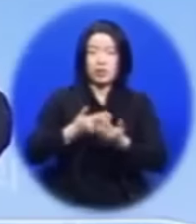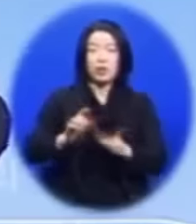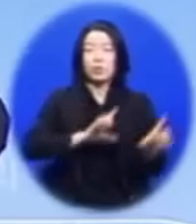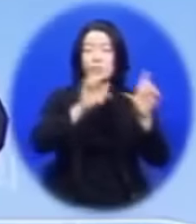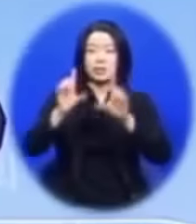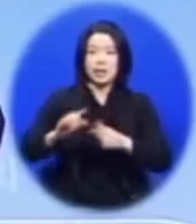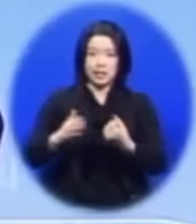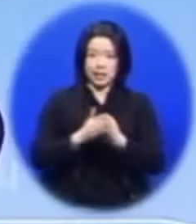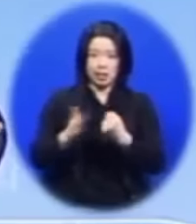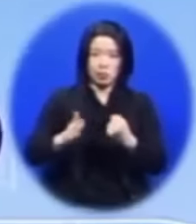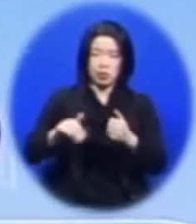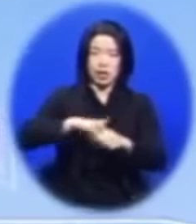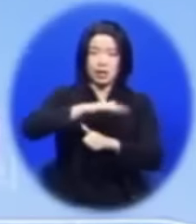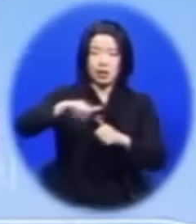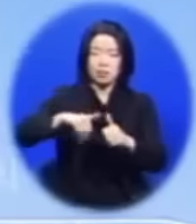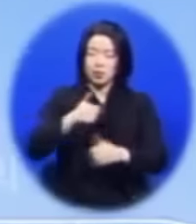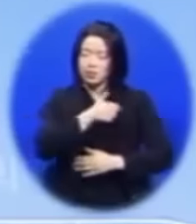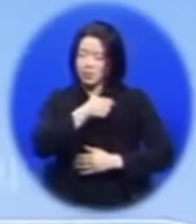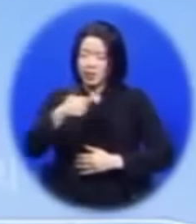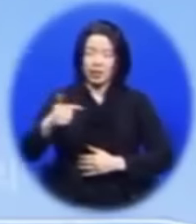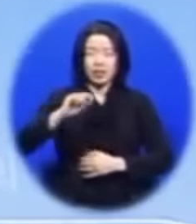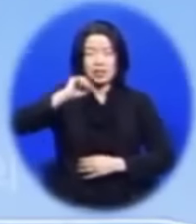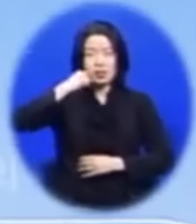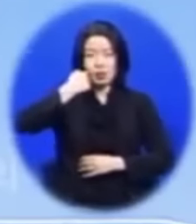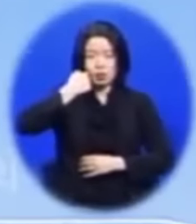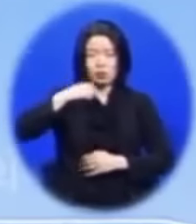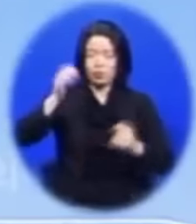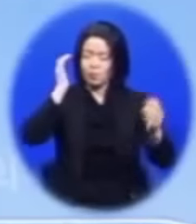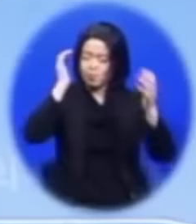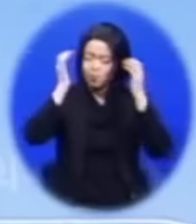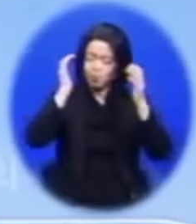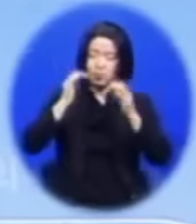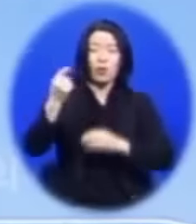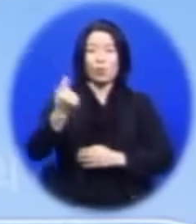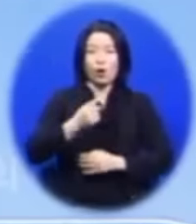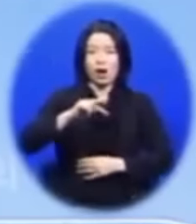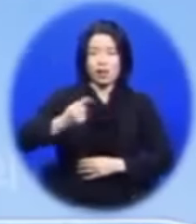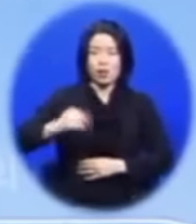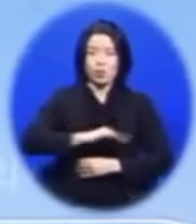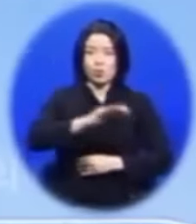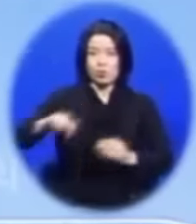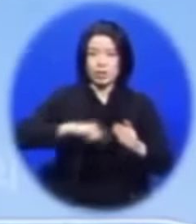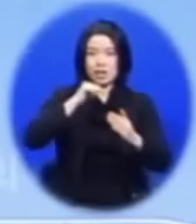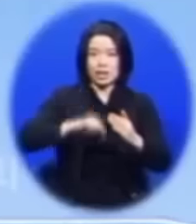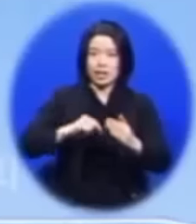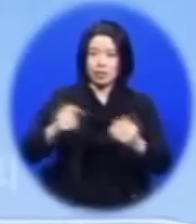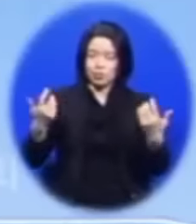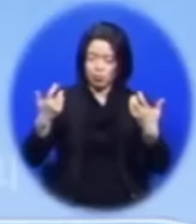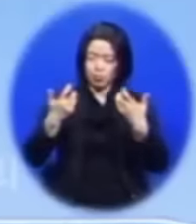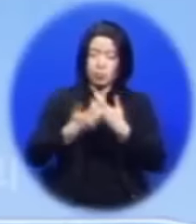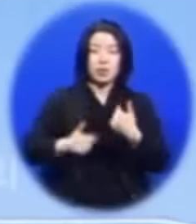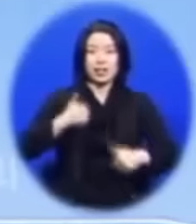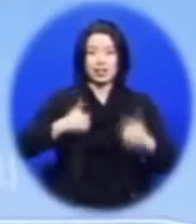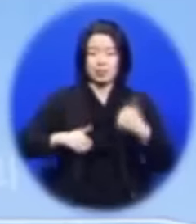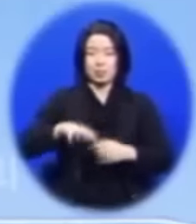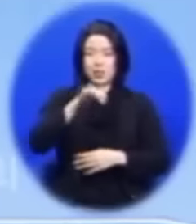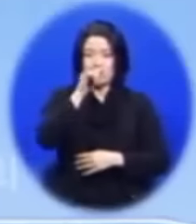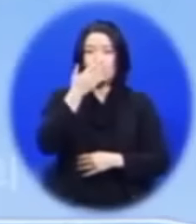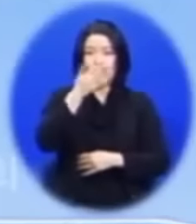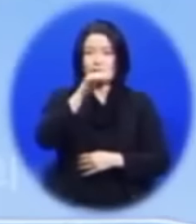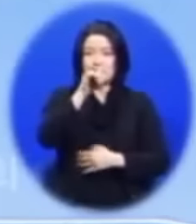형편이 대단히 어려워도 환난이 와도 우리 안에 충만한 기쁨이 있는